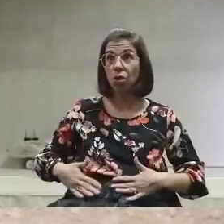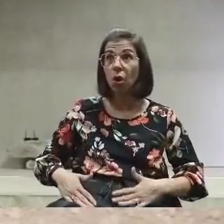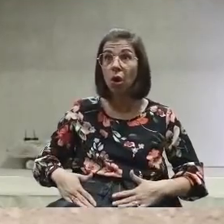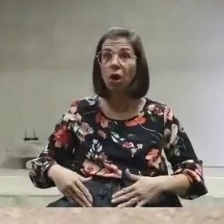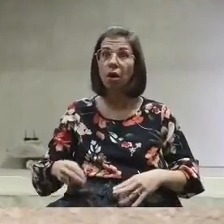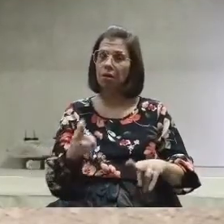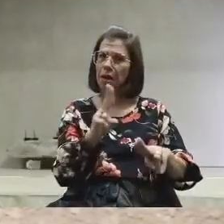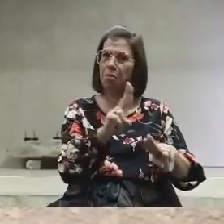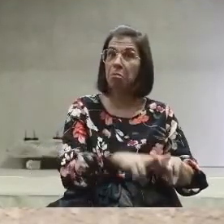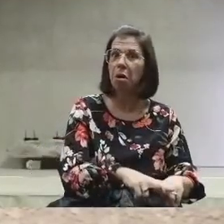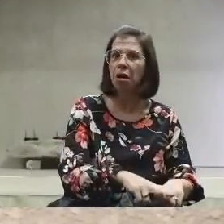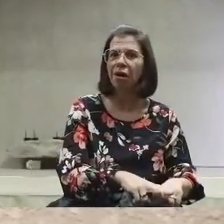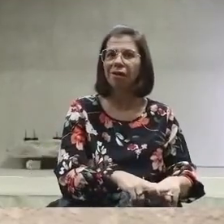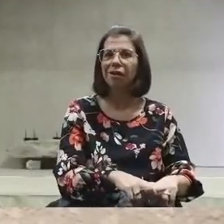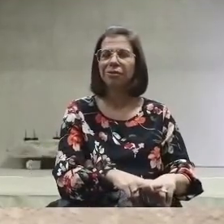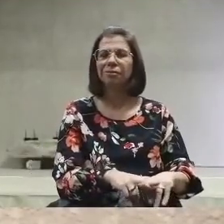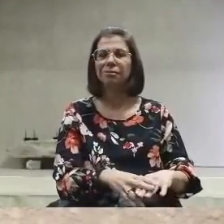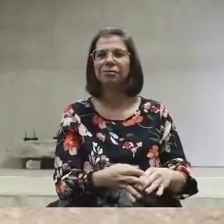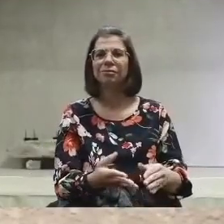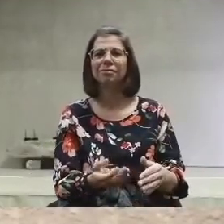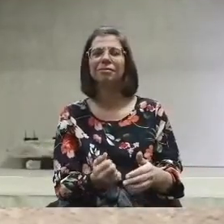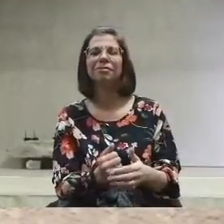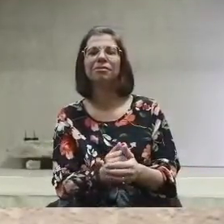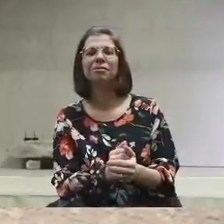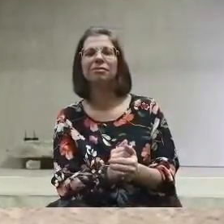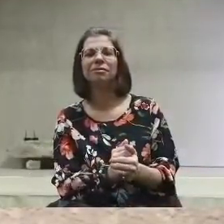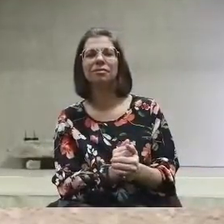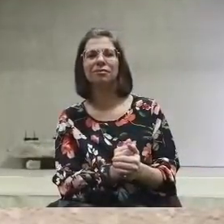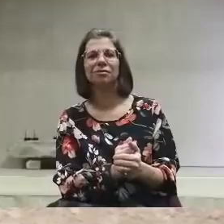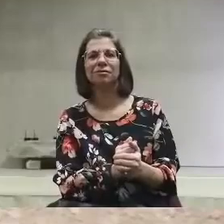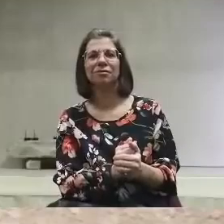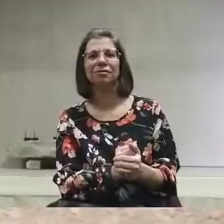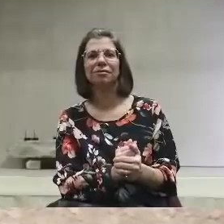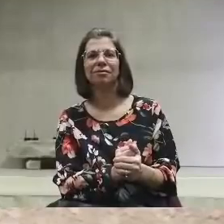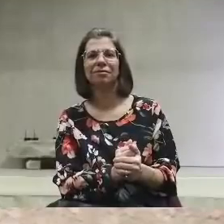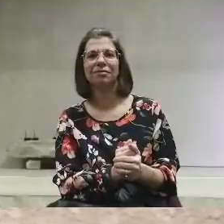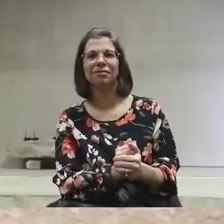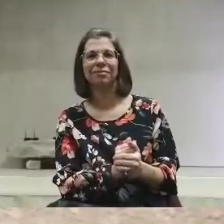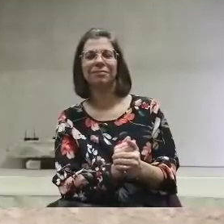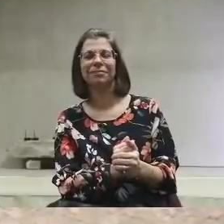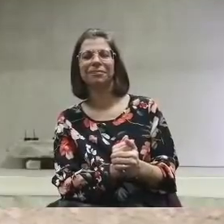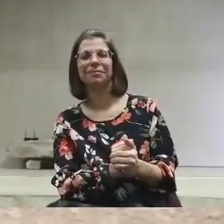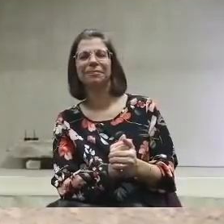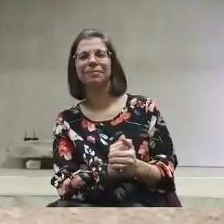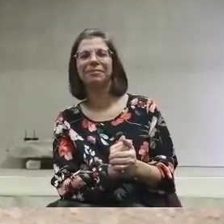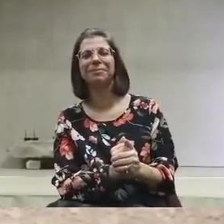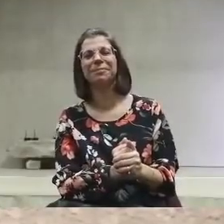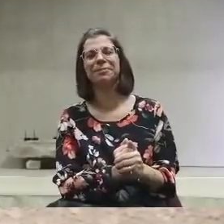aussi, hein? Il y a un jeune qui m'a dit, mais t'es sur la pente descendante.